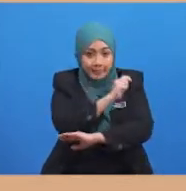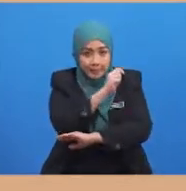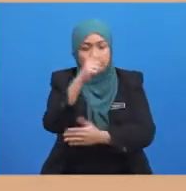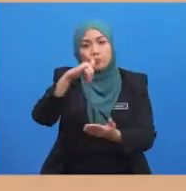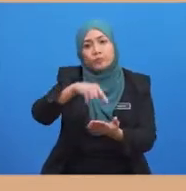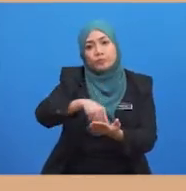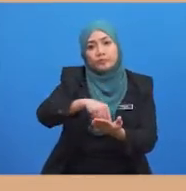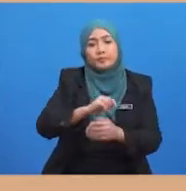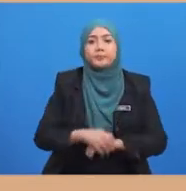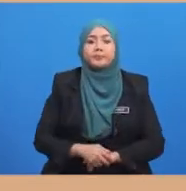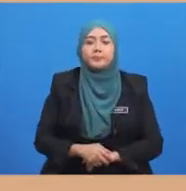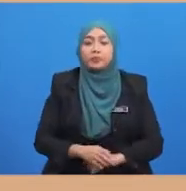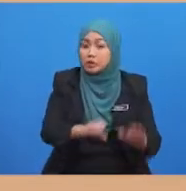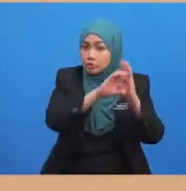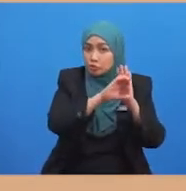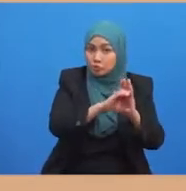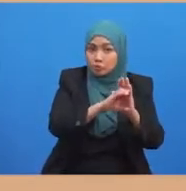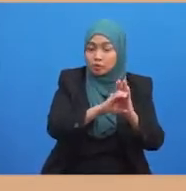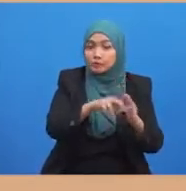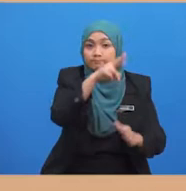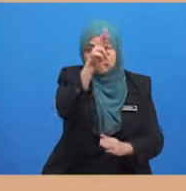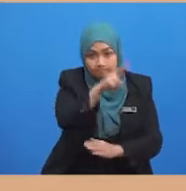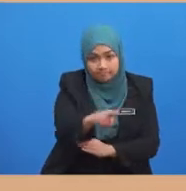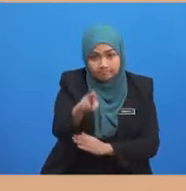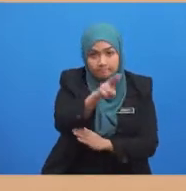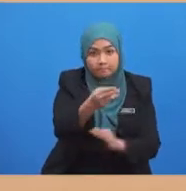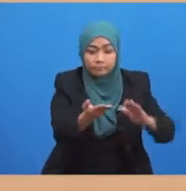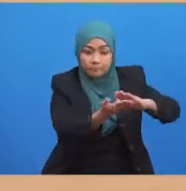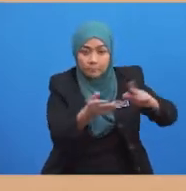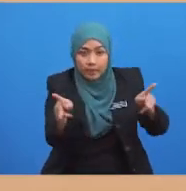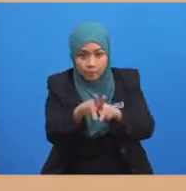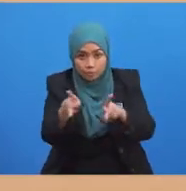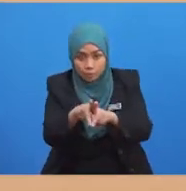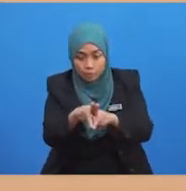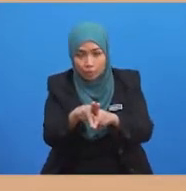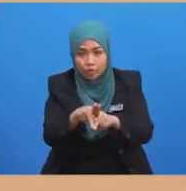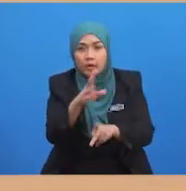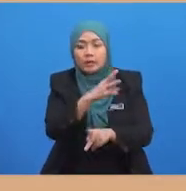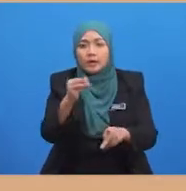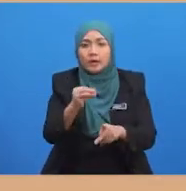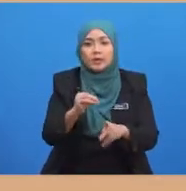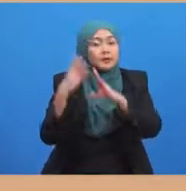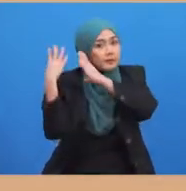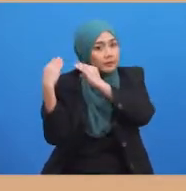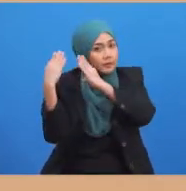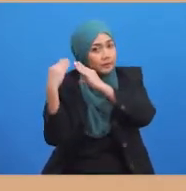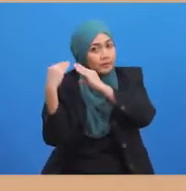seperti berikut: tayar, tapak kasut dan tilam.